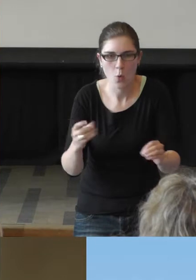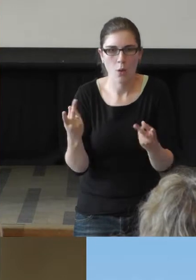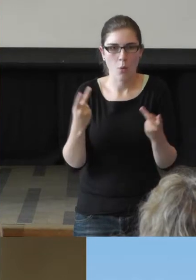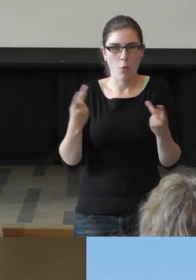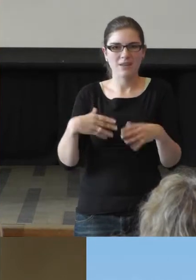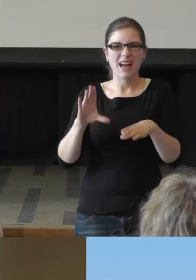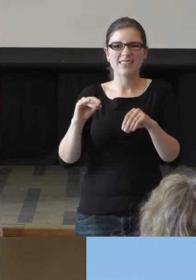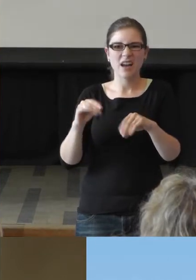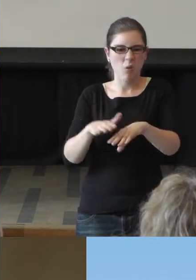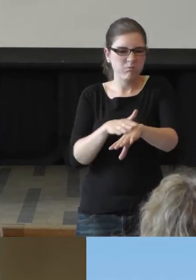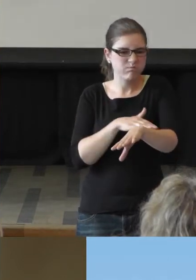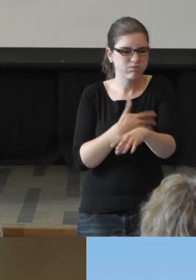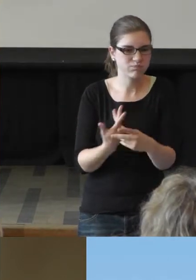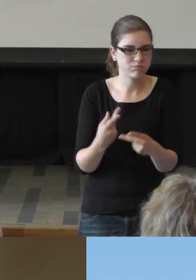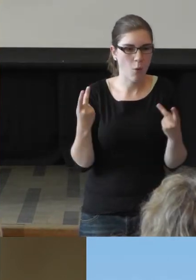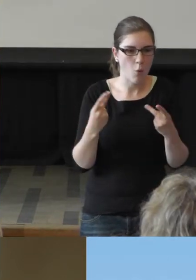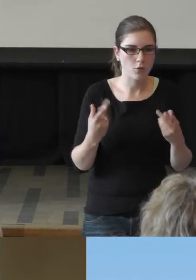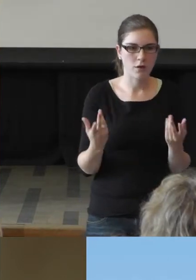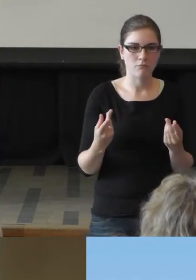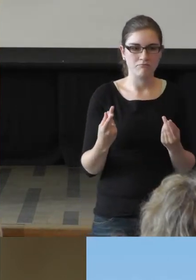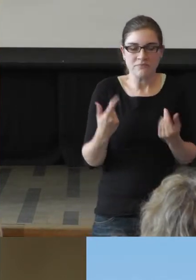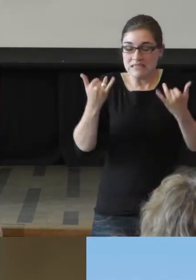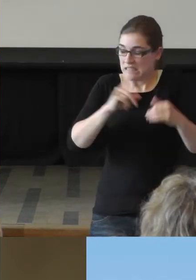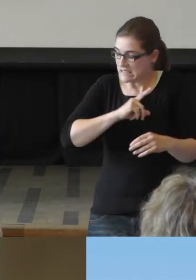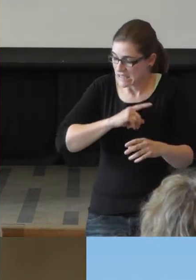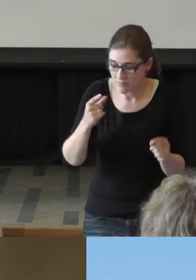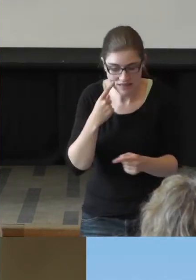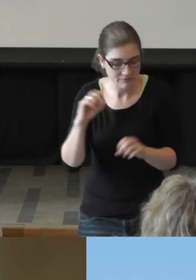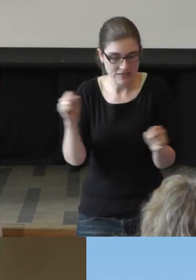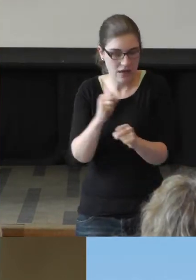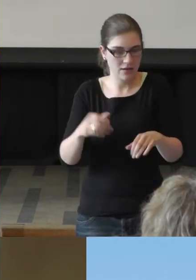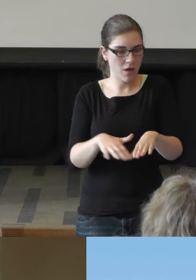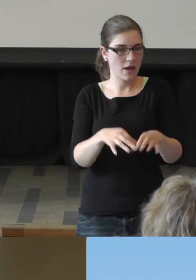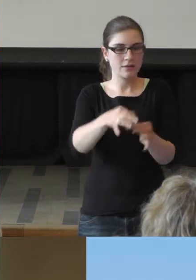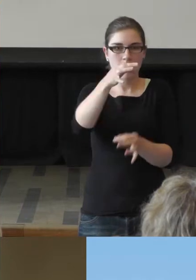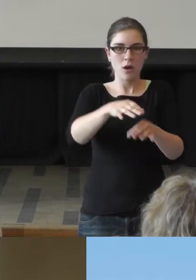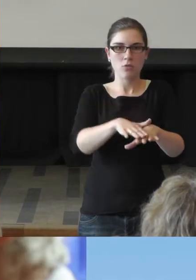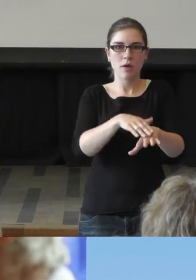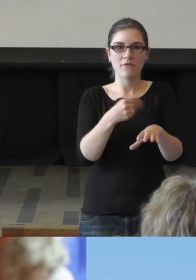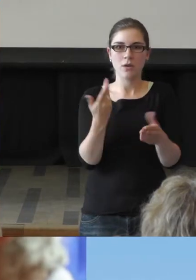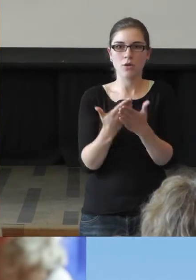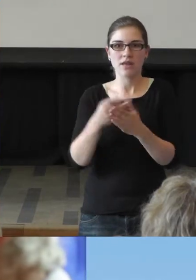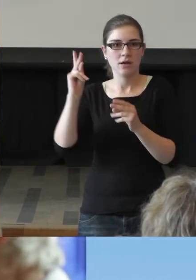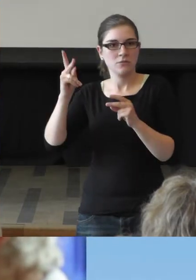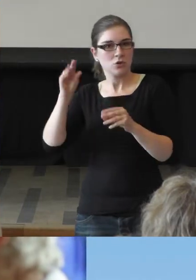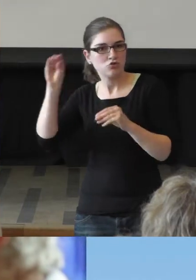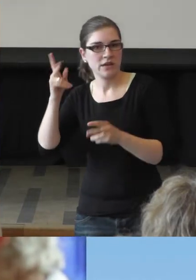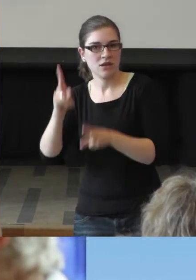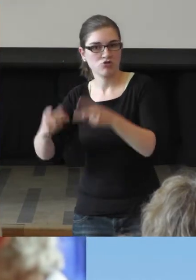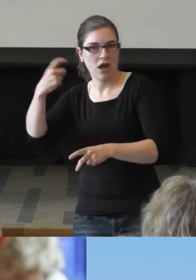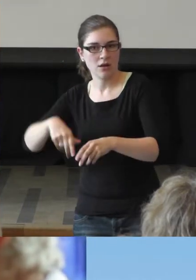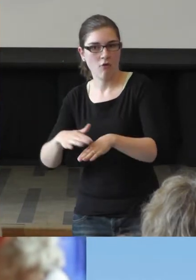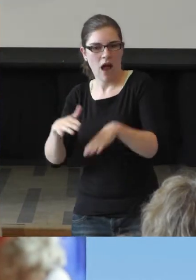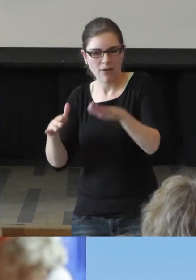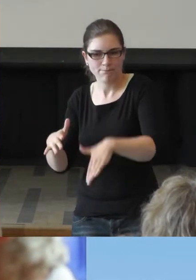ist, kann es zu Wunden kommen, also indem man einfach auf Wunden nicht bemerkt, weil die keine Schmerzen mehr machen. Dann gibt es